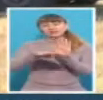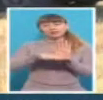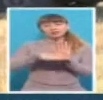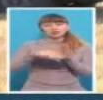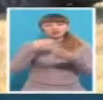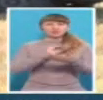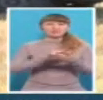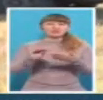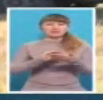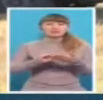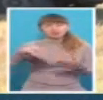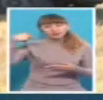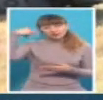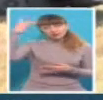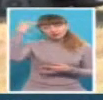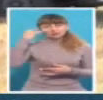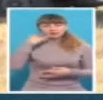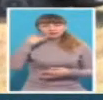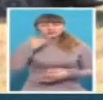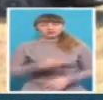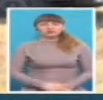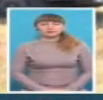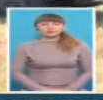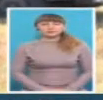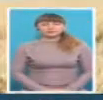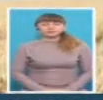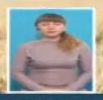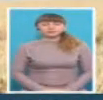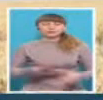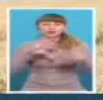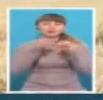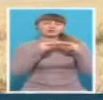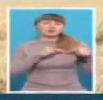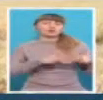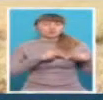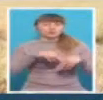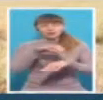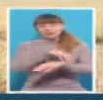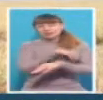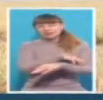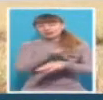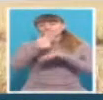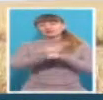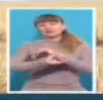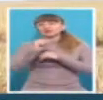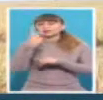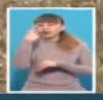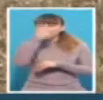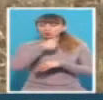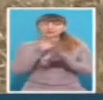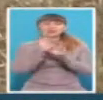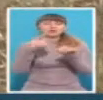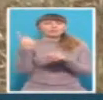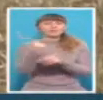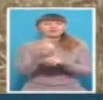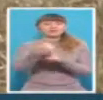Қосымша несиелер бөлініп, оларды өтеу мерзімі ұзартылады. Биылғы жылдың 9 айында ауыл шаруашылығы техникаларын қаржыландыруға 50 миллиард